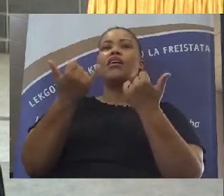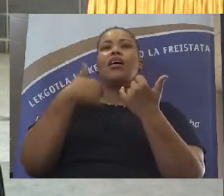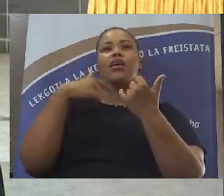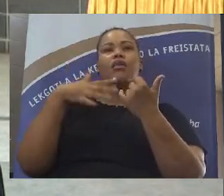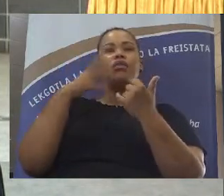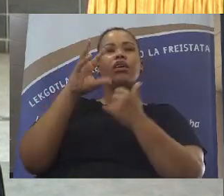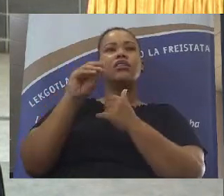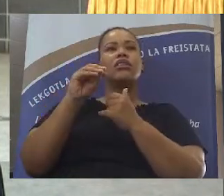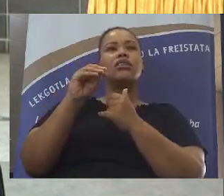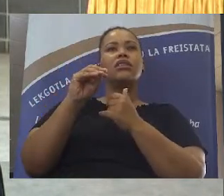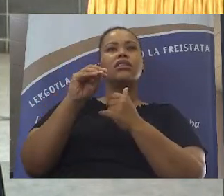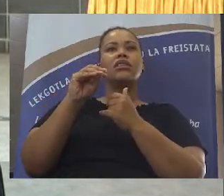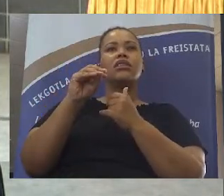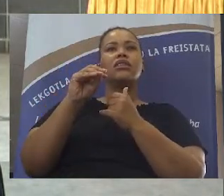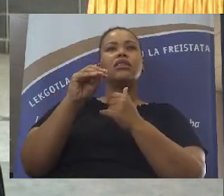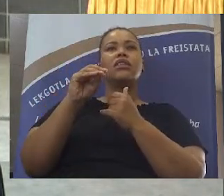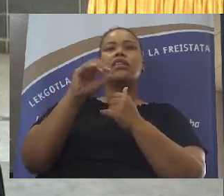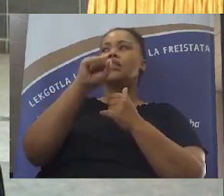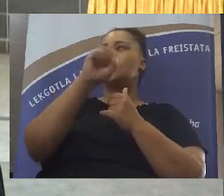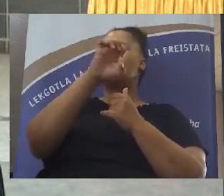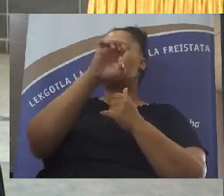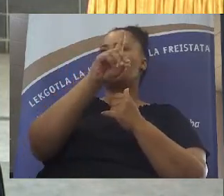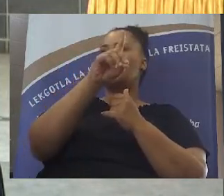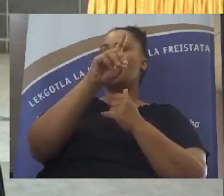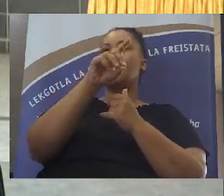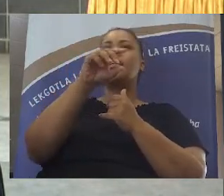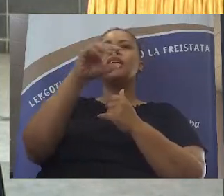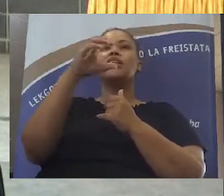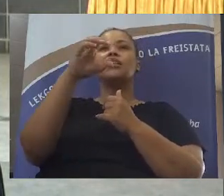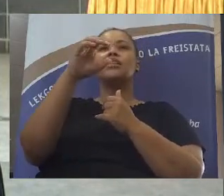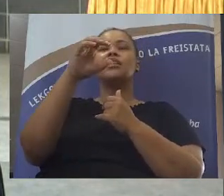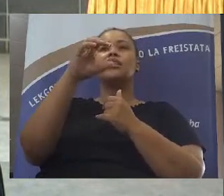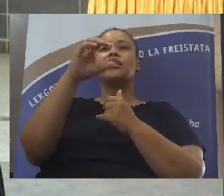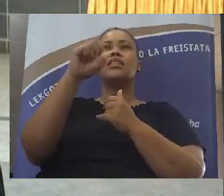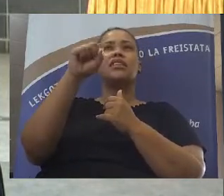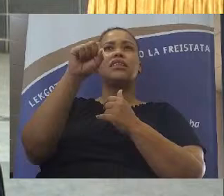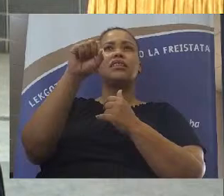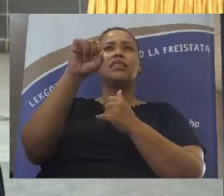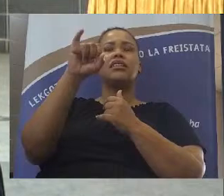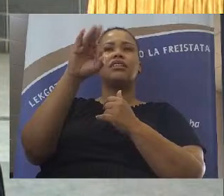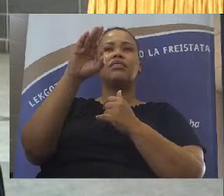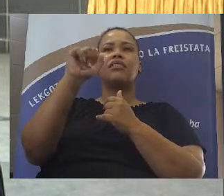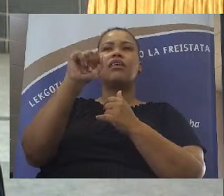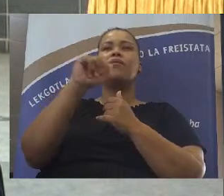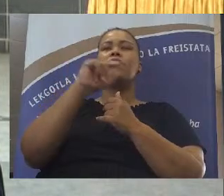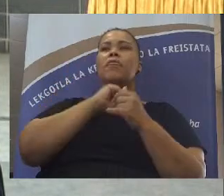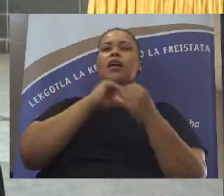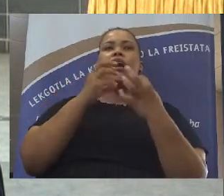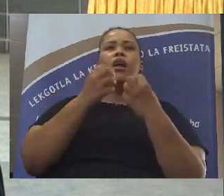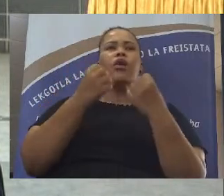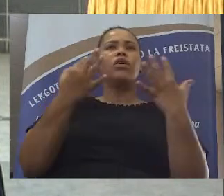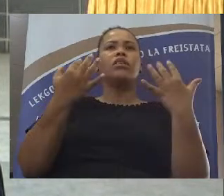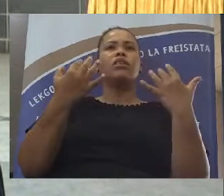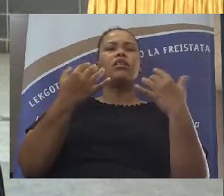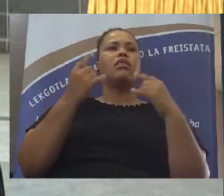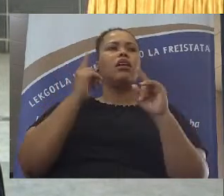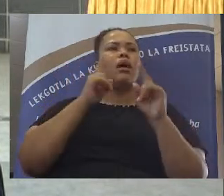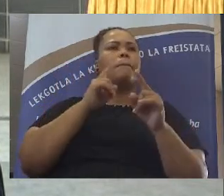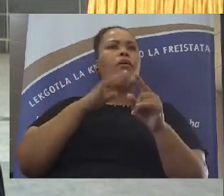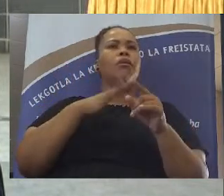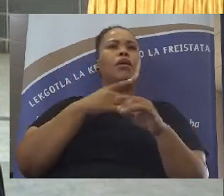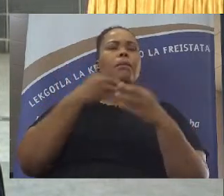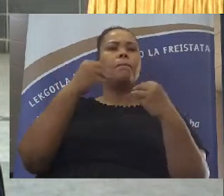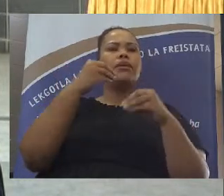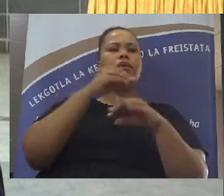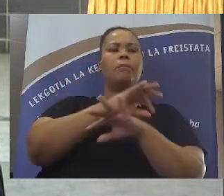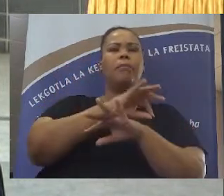gemaak teen SIDA en SIFA? Want as baie besigheidsplanne, as baie keer wat hulle kom na ons toe en vra vir ons om besigheidsplanne